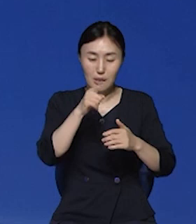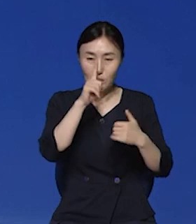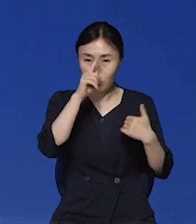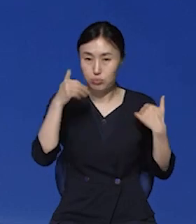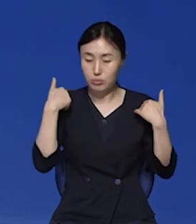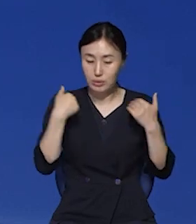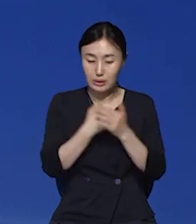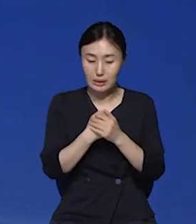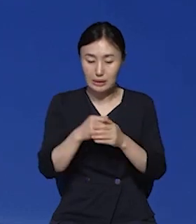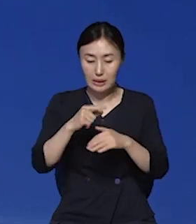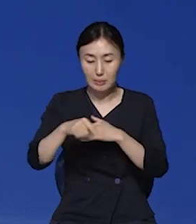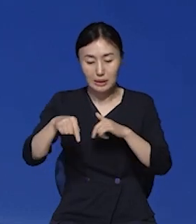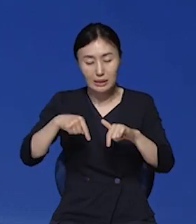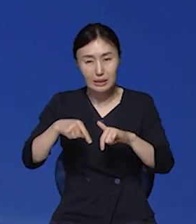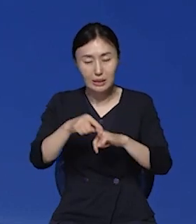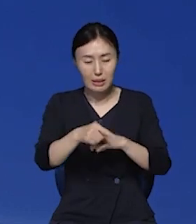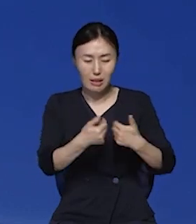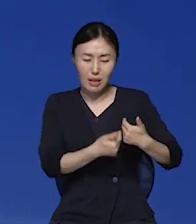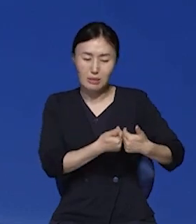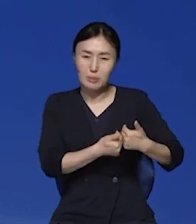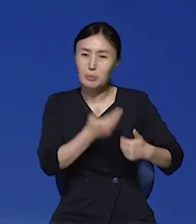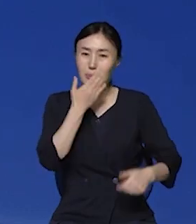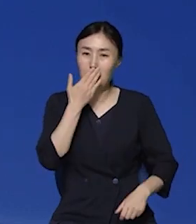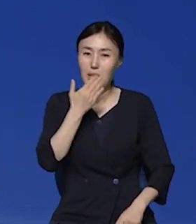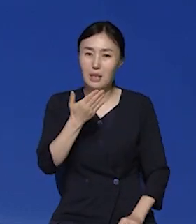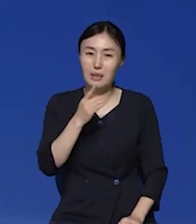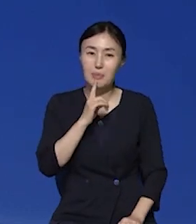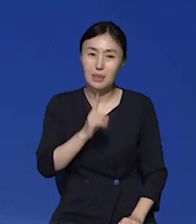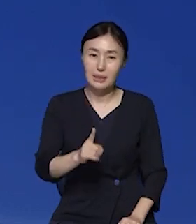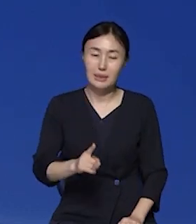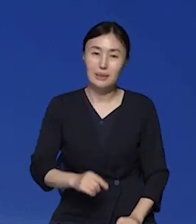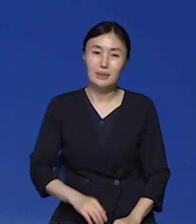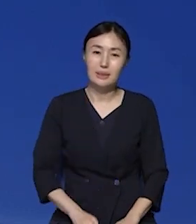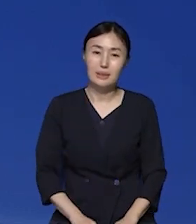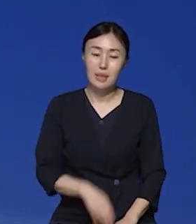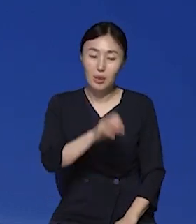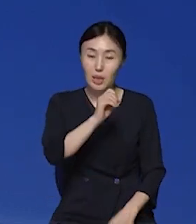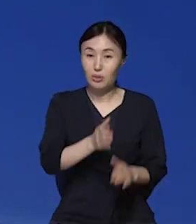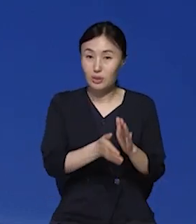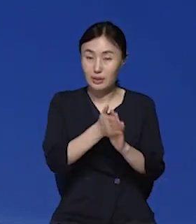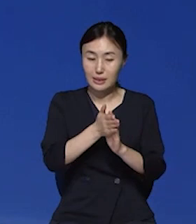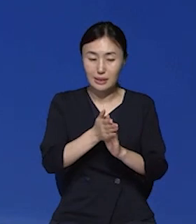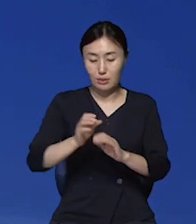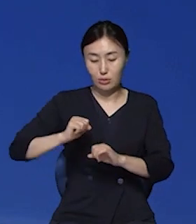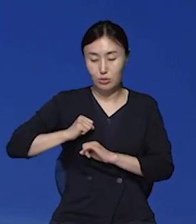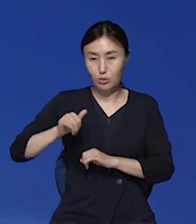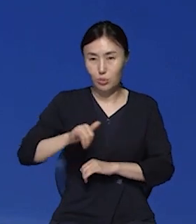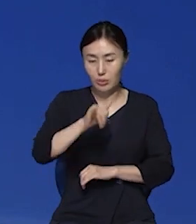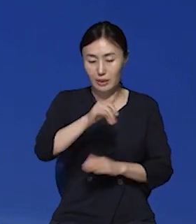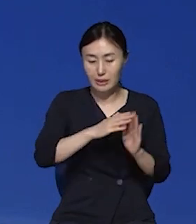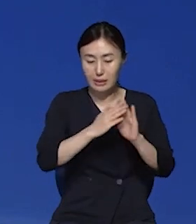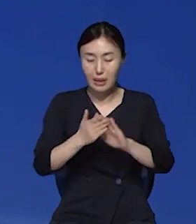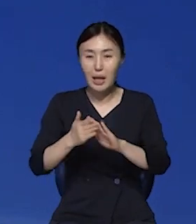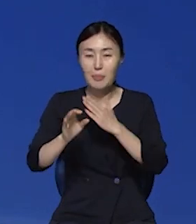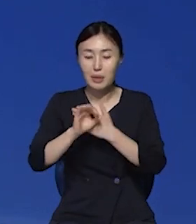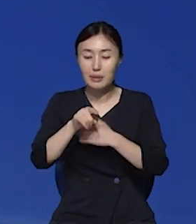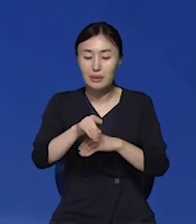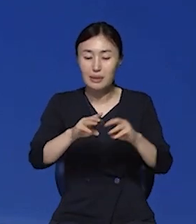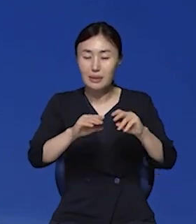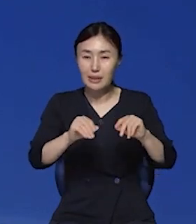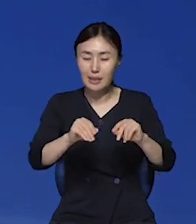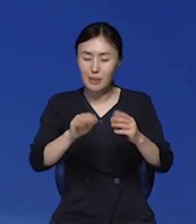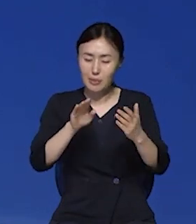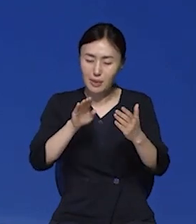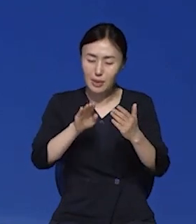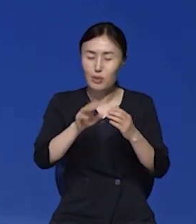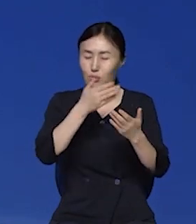지자체가 갈등을 빚을 가능성이 있다고 말하기도 했습니다. 광주시는 군공항이 이전되면 그 땅에 미래 핵심